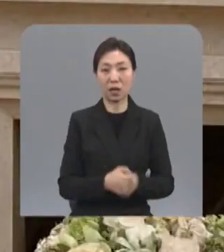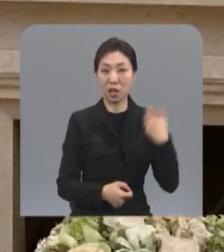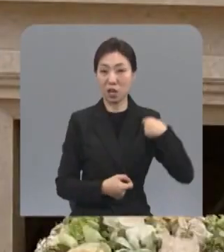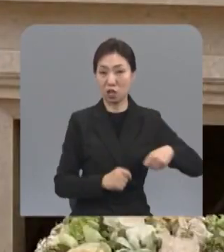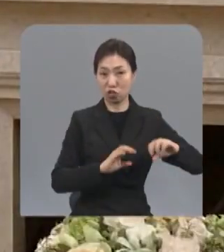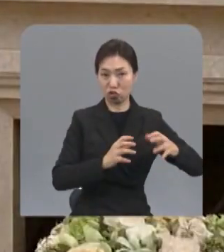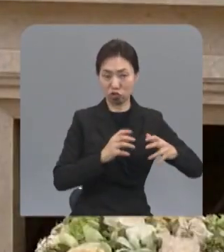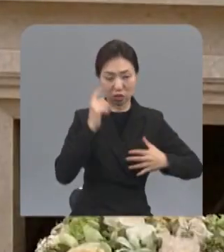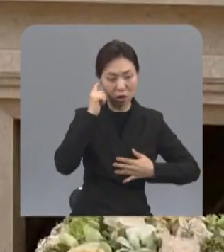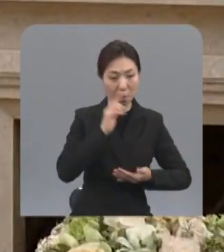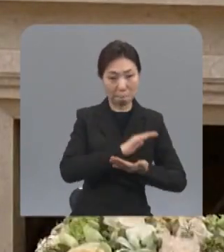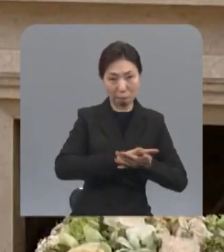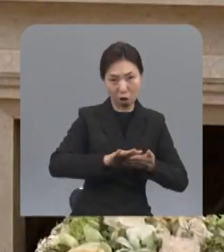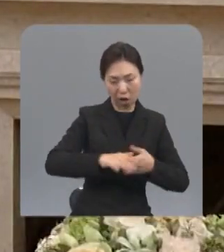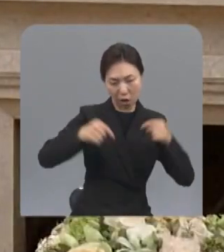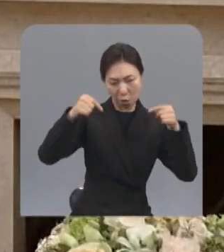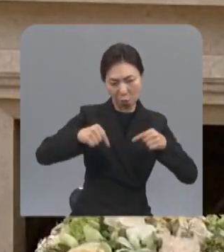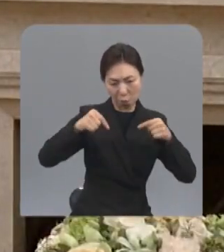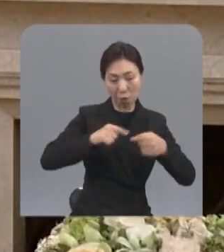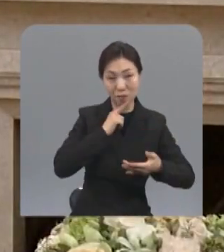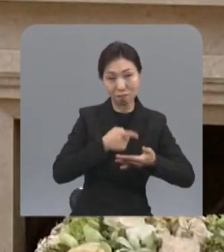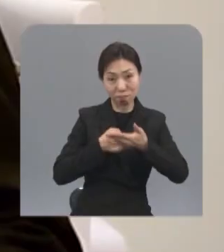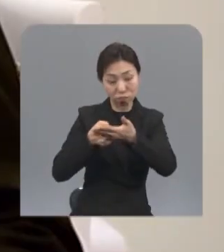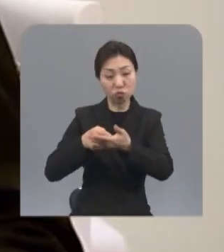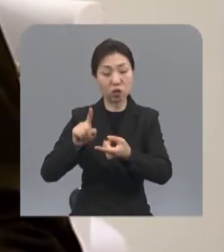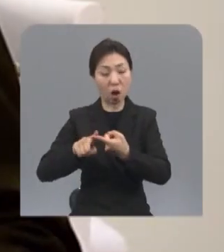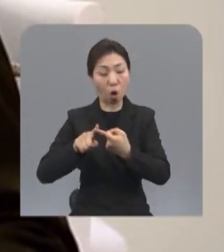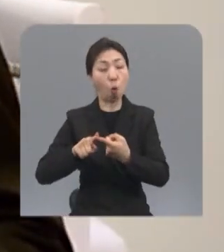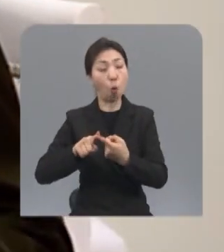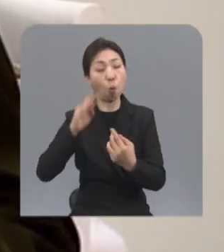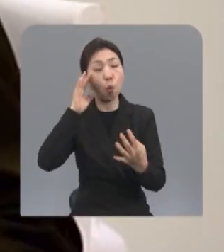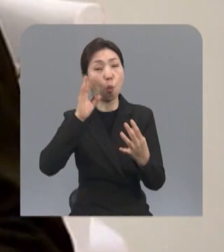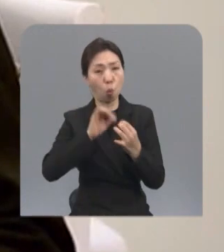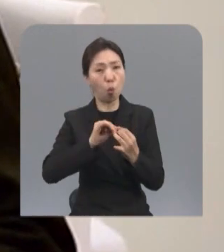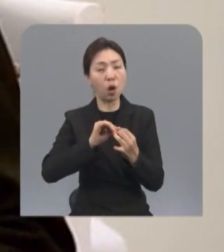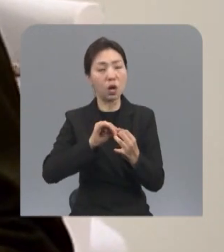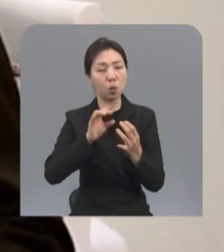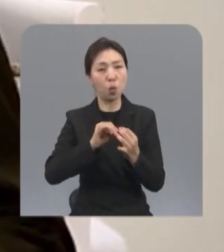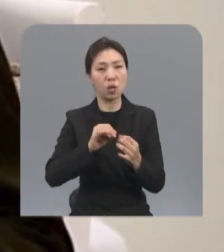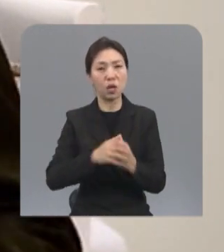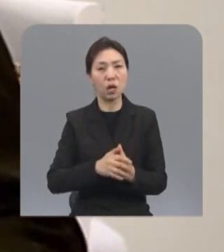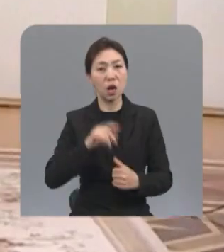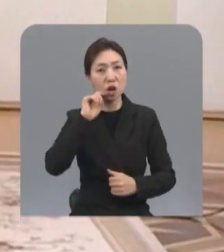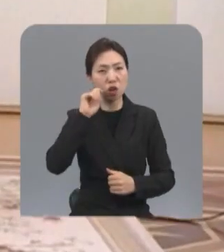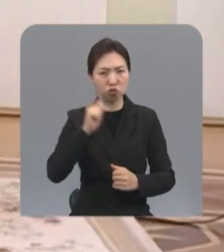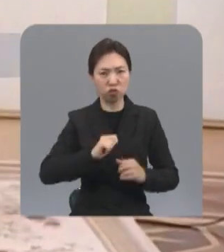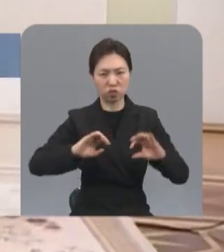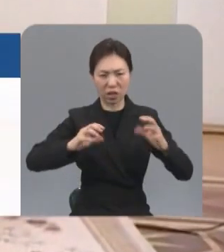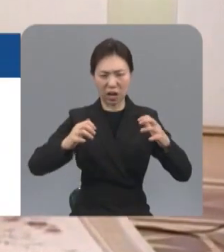등 12가지 안을 존중한다며 우크라이나 사태 해법을 논의할 거라고 말했습니다.